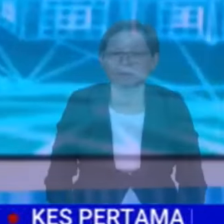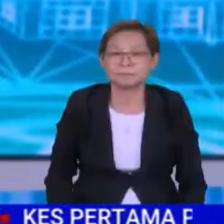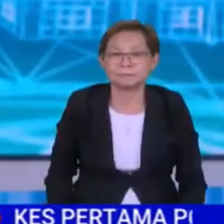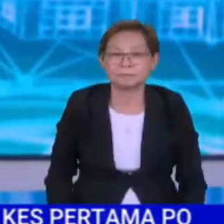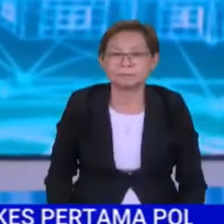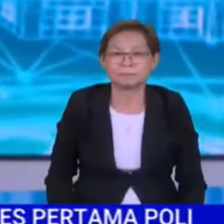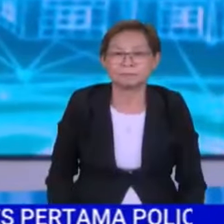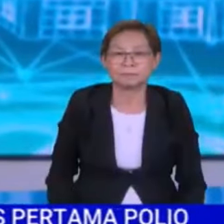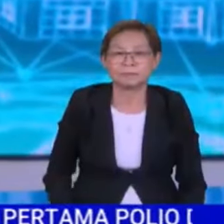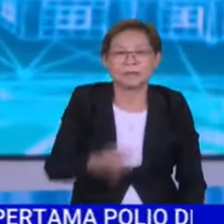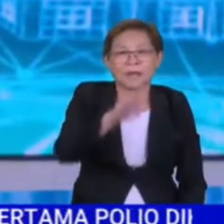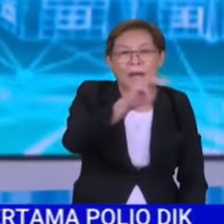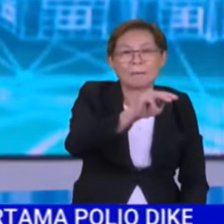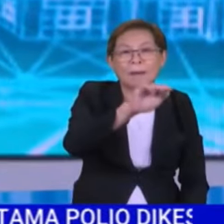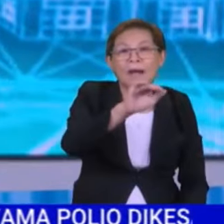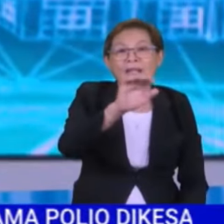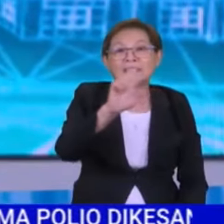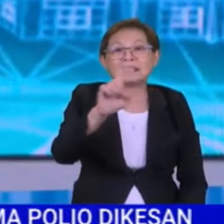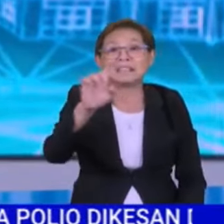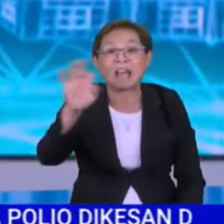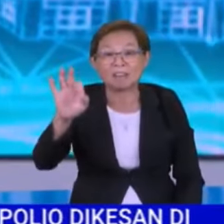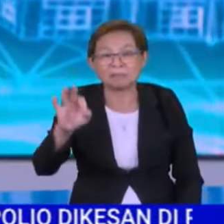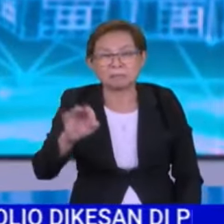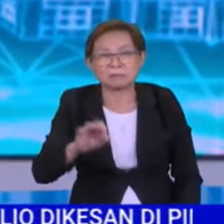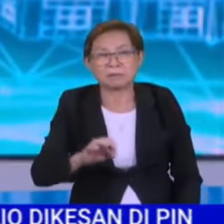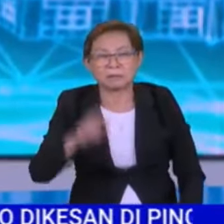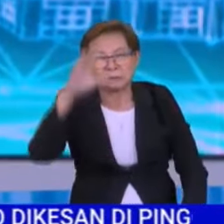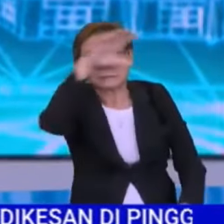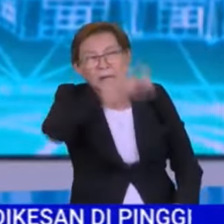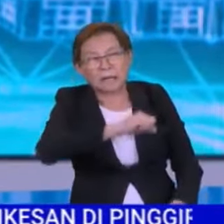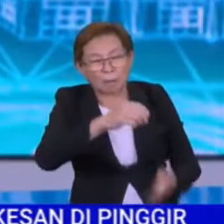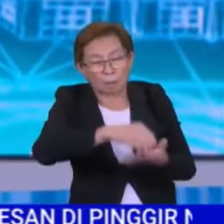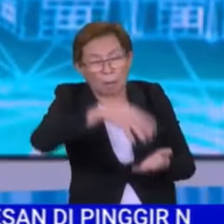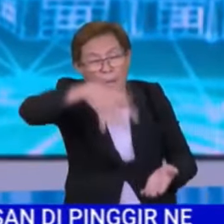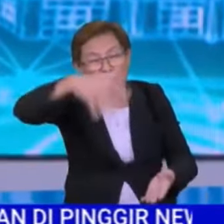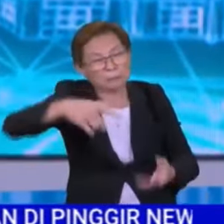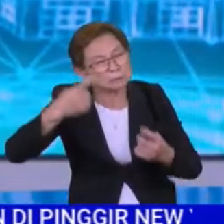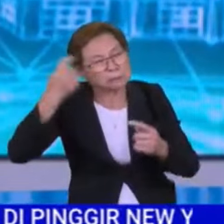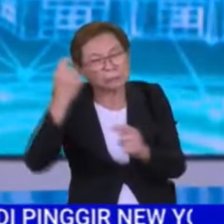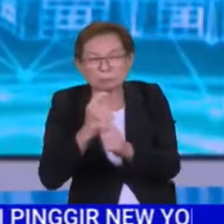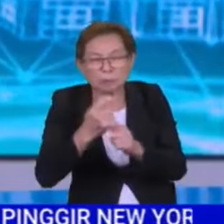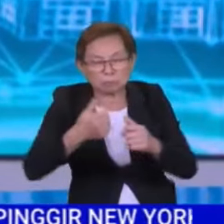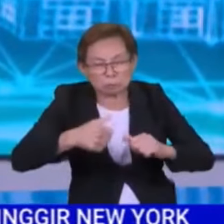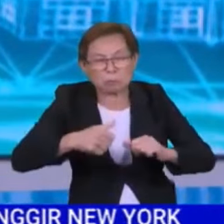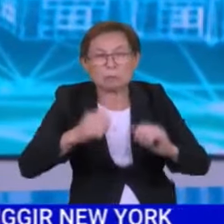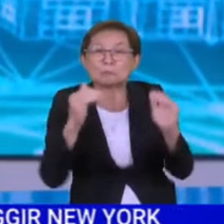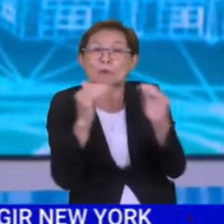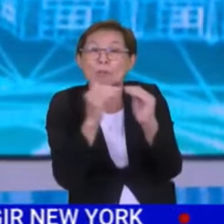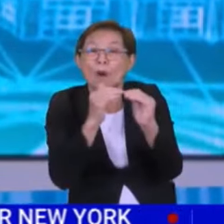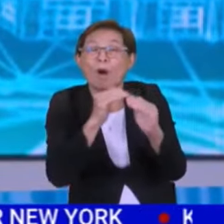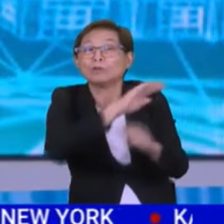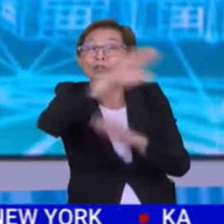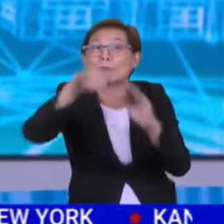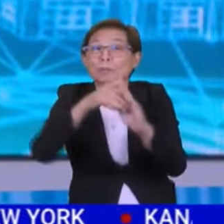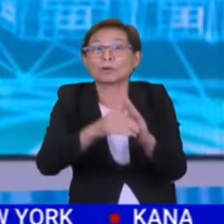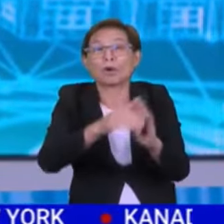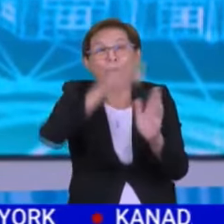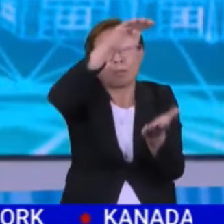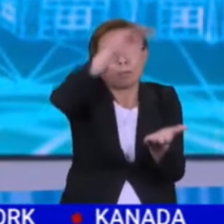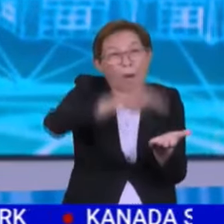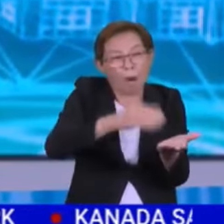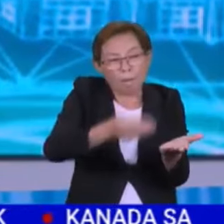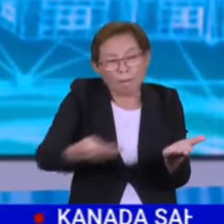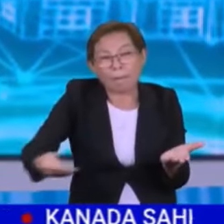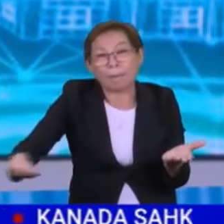Hai Emai devises mencocokkan tekanan inflasi di Malaysia gagal stabil secara keseluruhan berikut tahun penyusutan harga